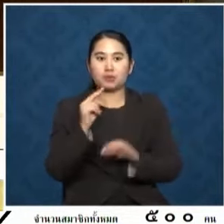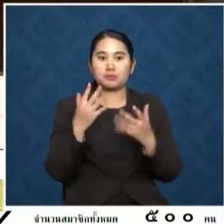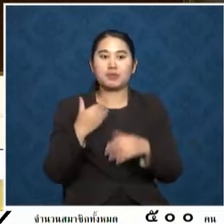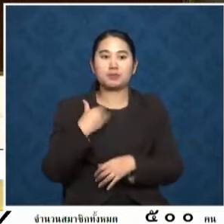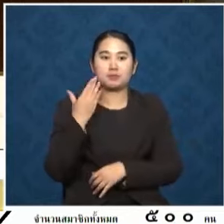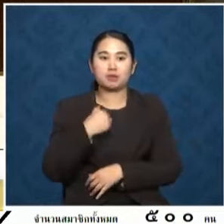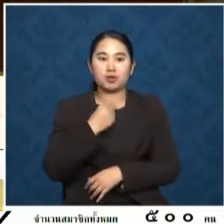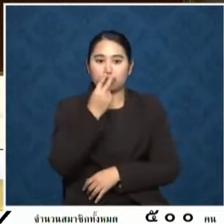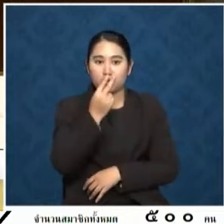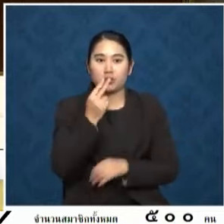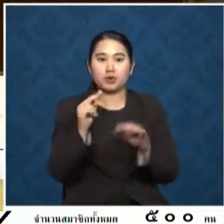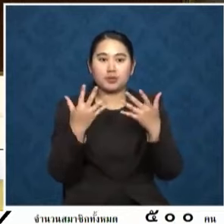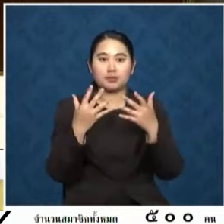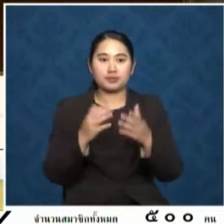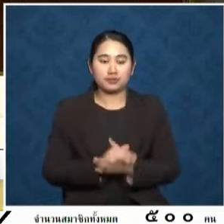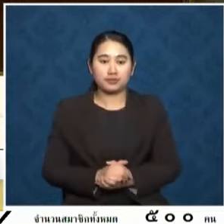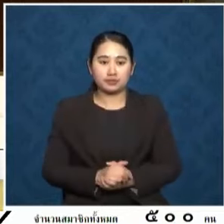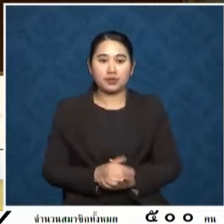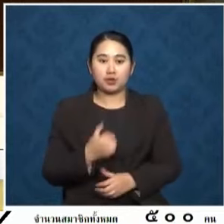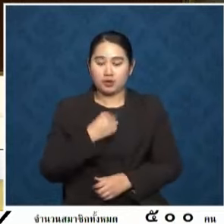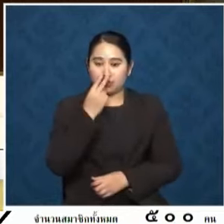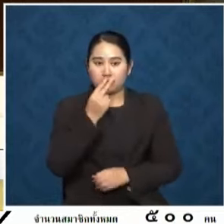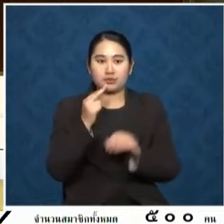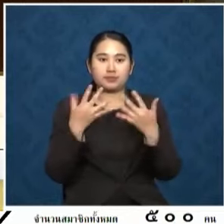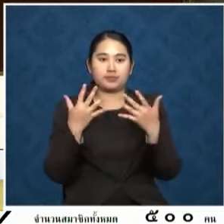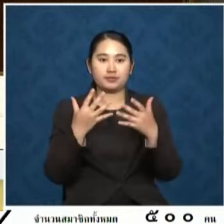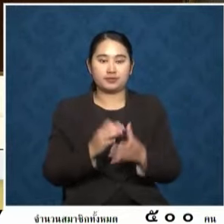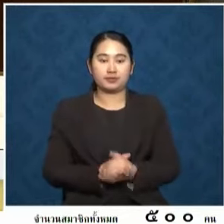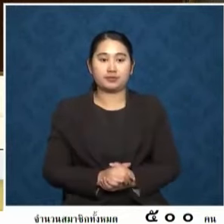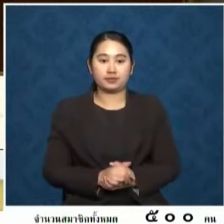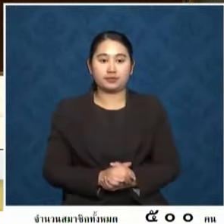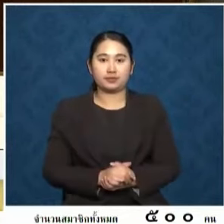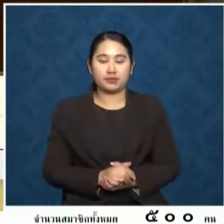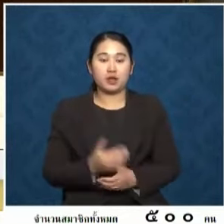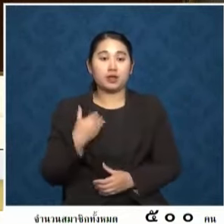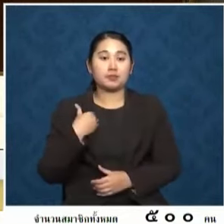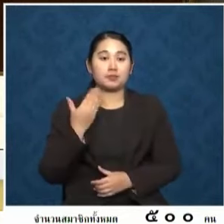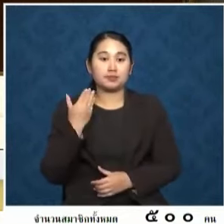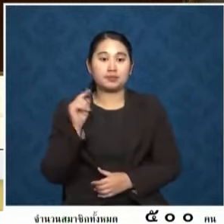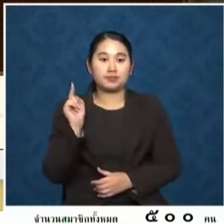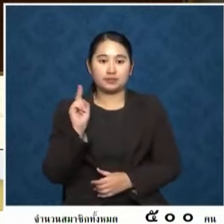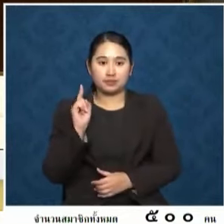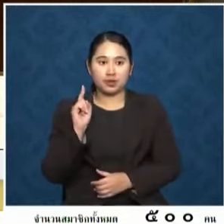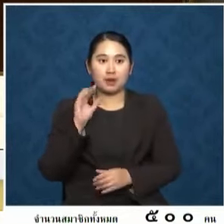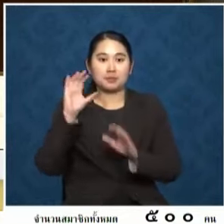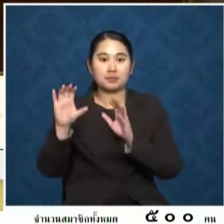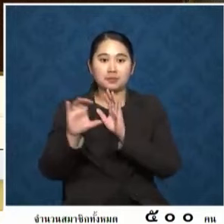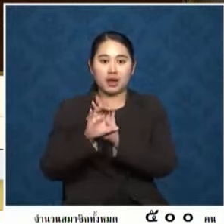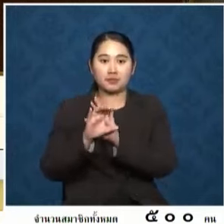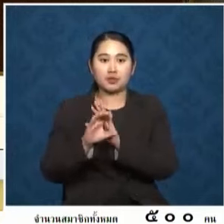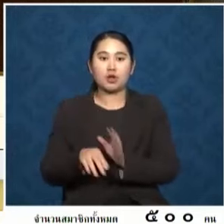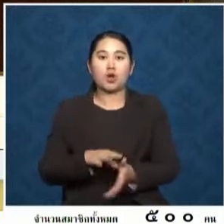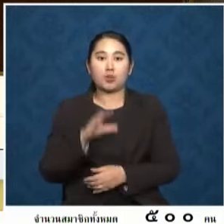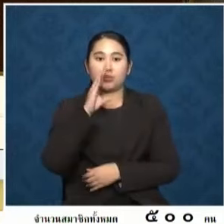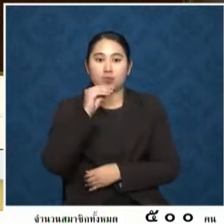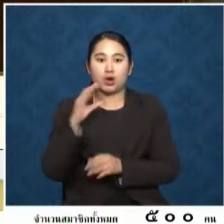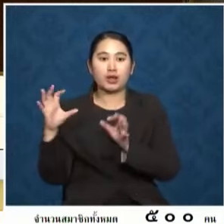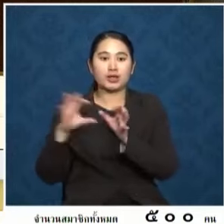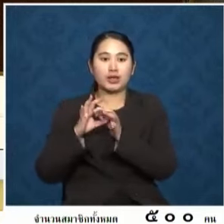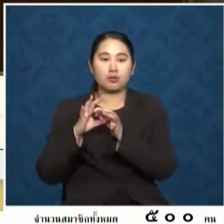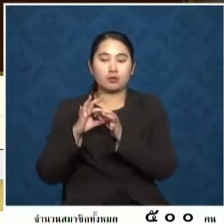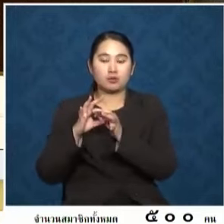เมื่อสักครู่ผมไม่ได้ดูจริงๆแล้วก็ถ้าเกิดว่ามันมีการพาดพิงไปนะครับแ